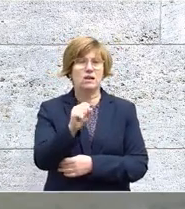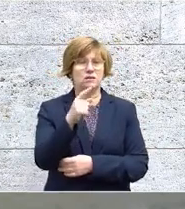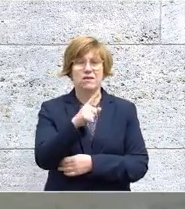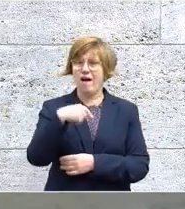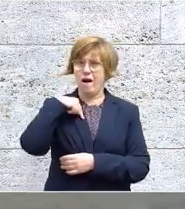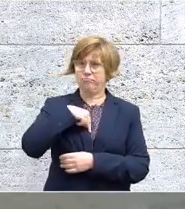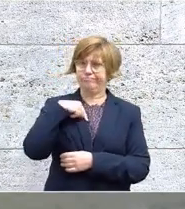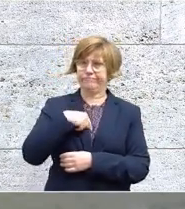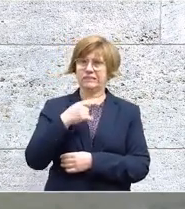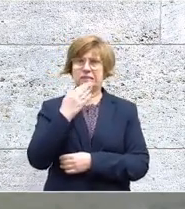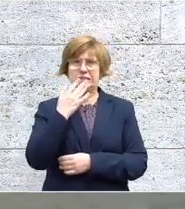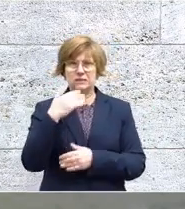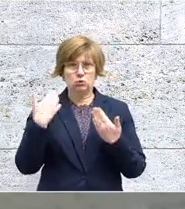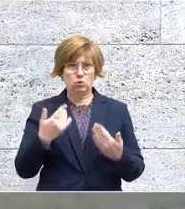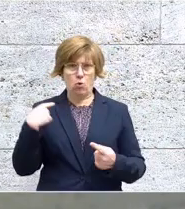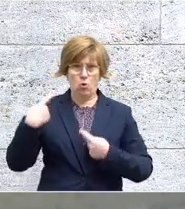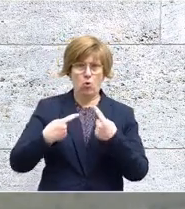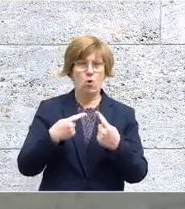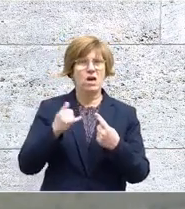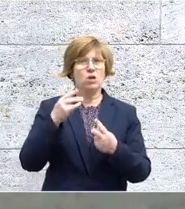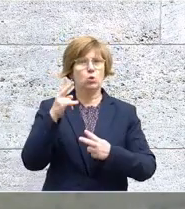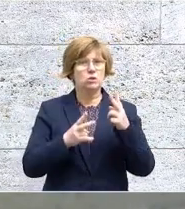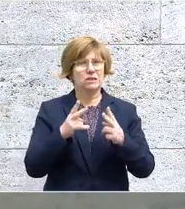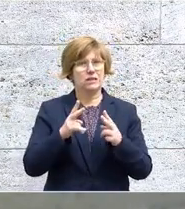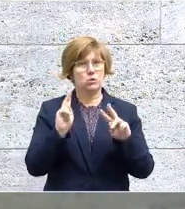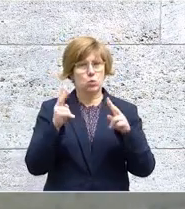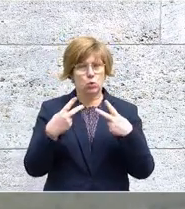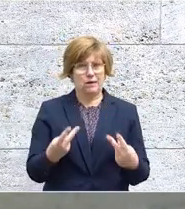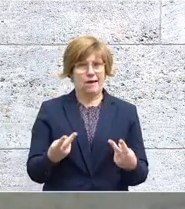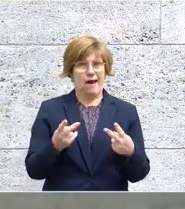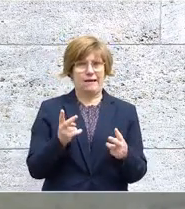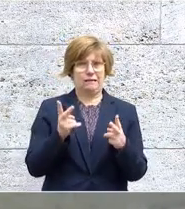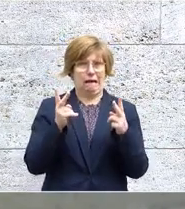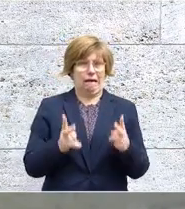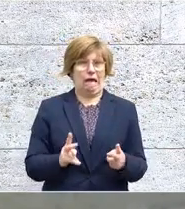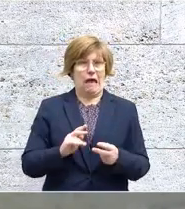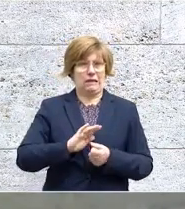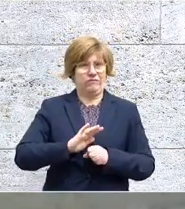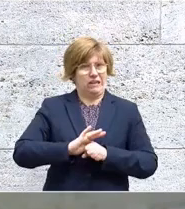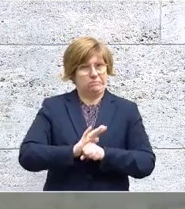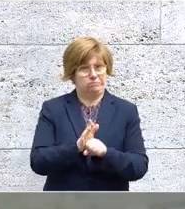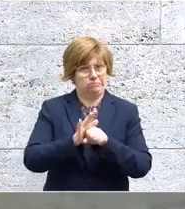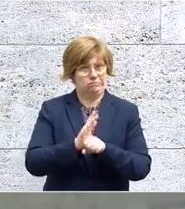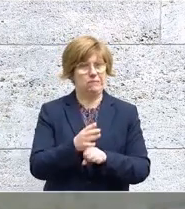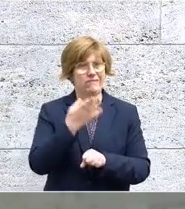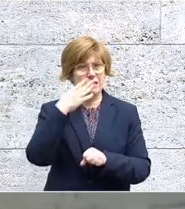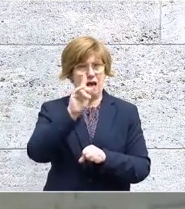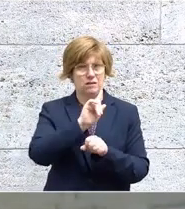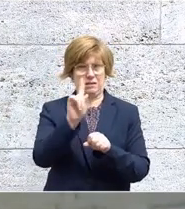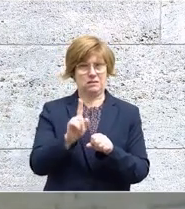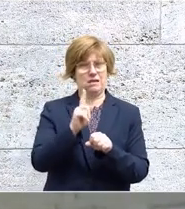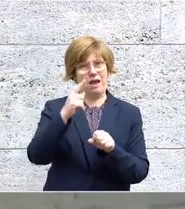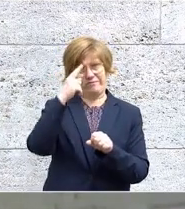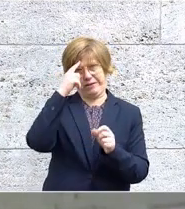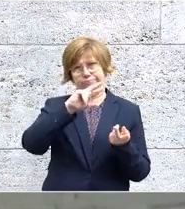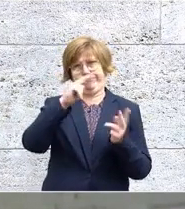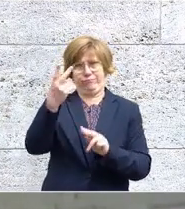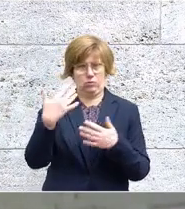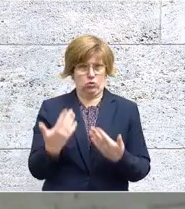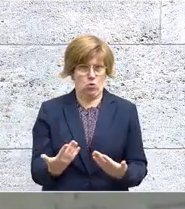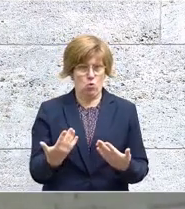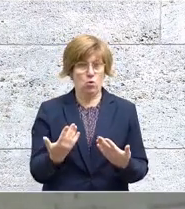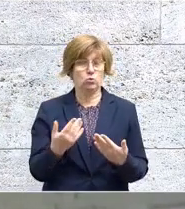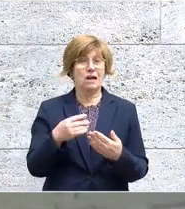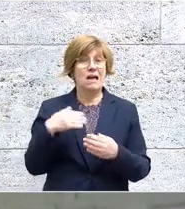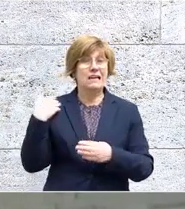zeitlebens Ansporn, sich mit dem Justizunrecht und den Rechtsperversionen der Nazizeit zu beschäftigen und